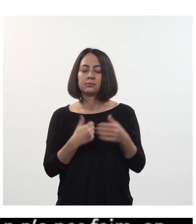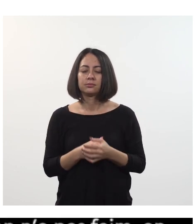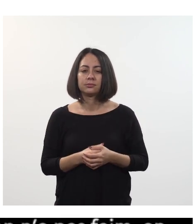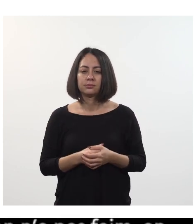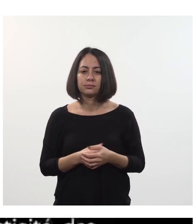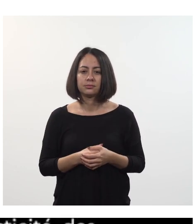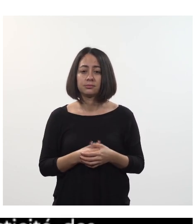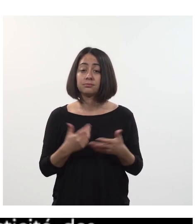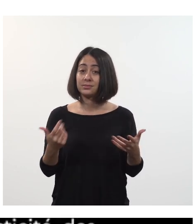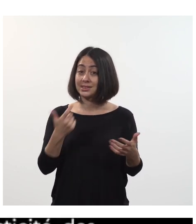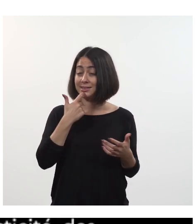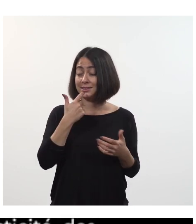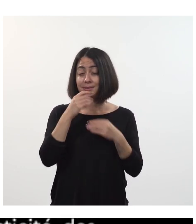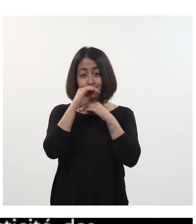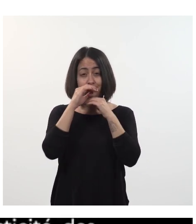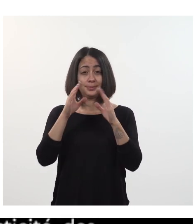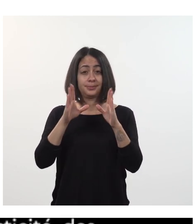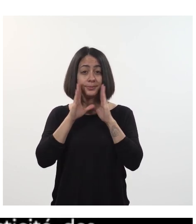J'insiste vraiment sur l'état bucco-dentaire.